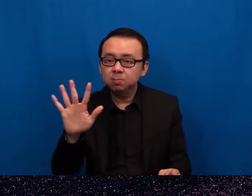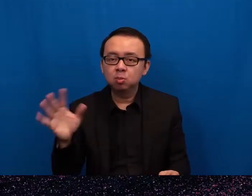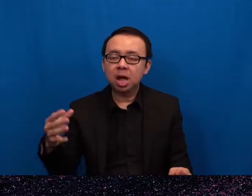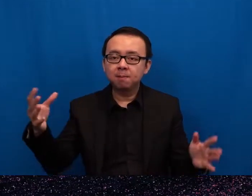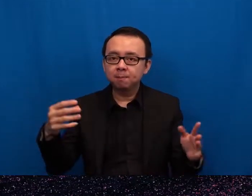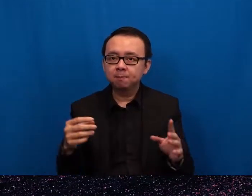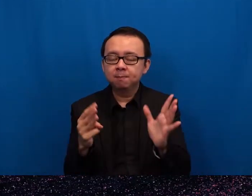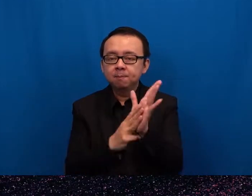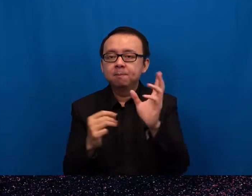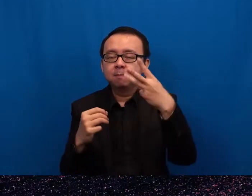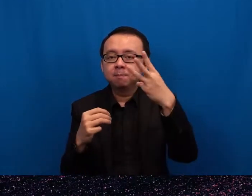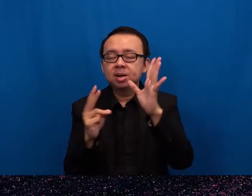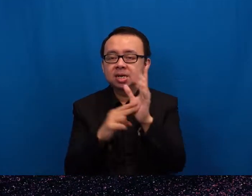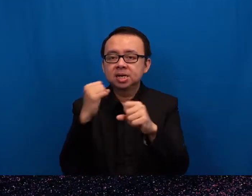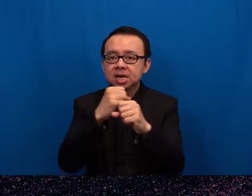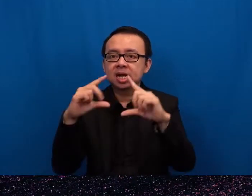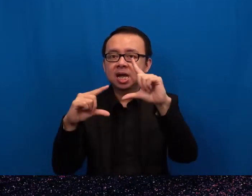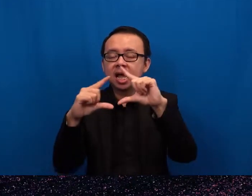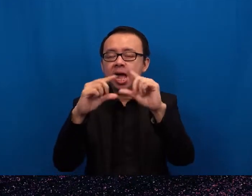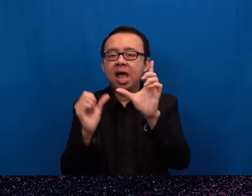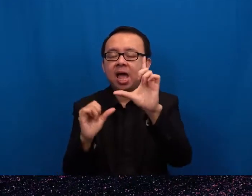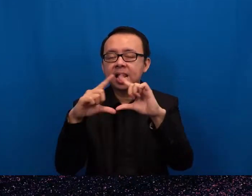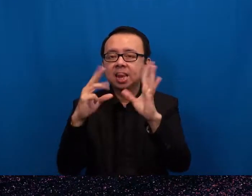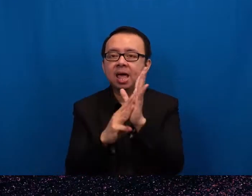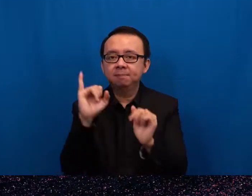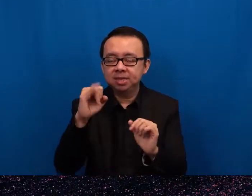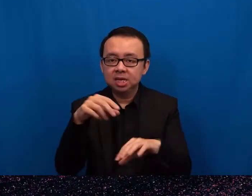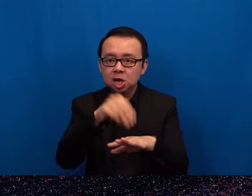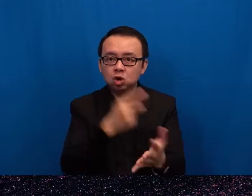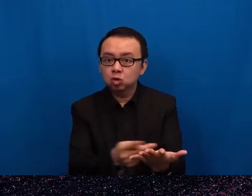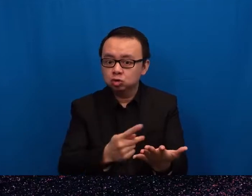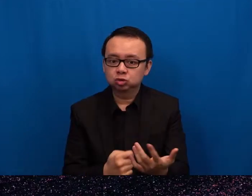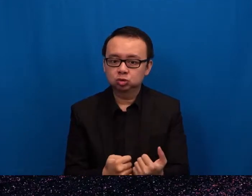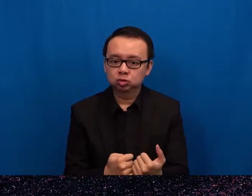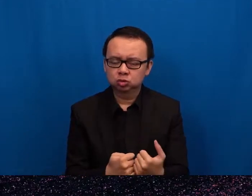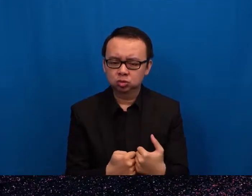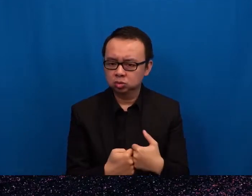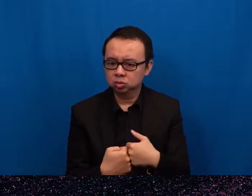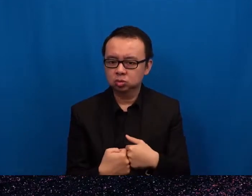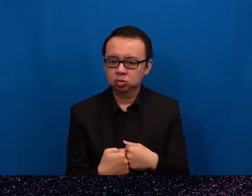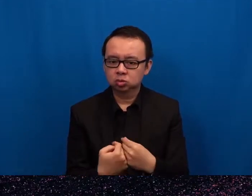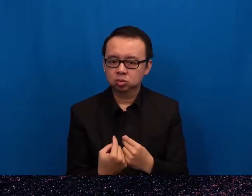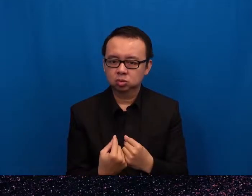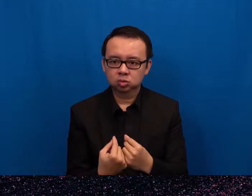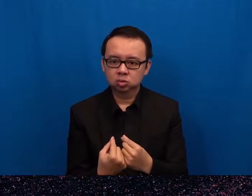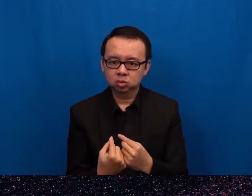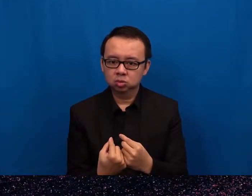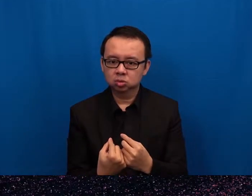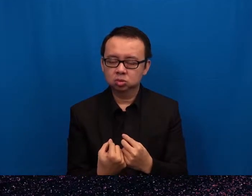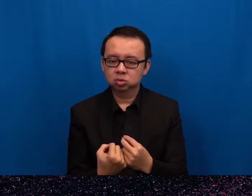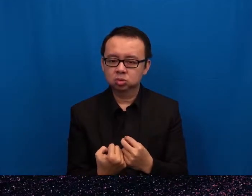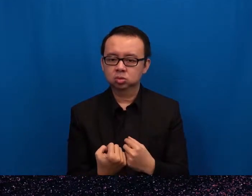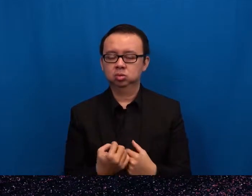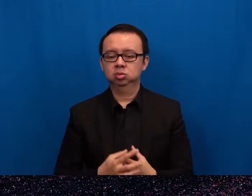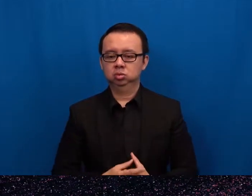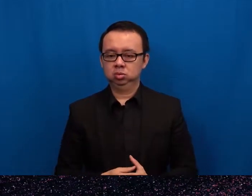Ibraninya samimawon, sama saja. Kalau tahu doang, hanya tahu saja. Apa bedanya dengan orang yang gak tahu? Mendingan gak tahu sama sekali. Jadi orang-orang ini lebih laki,